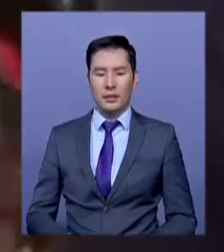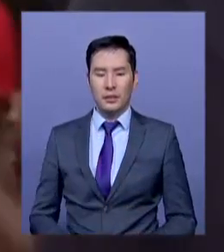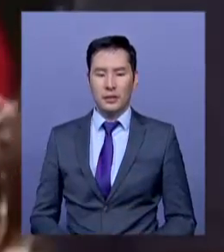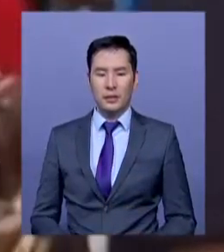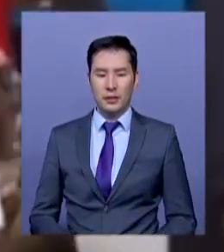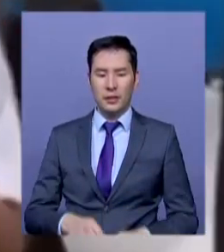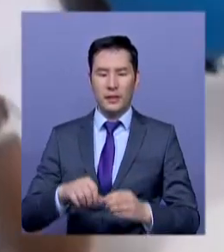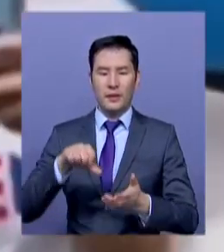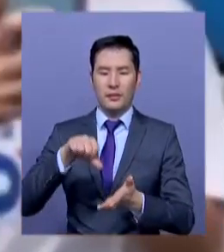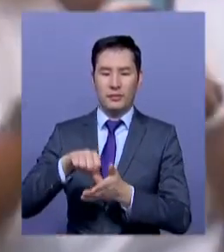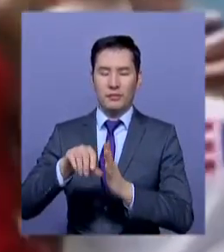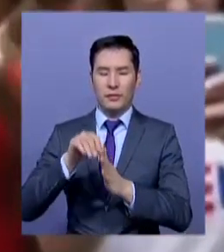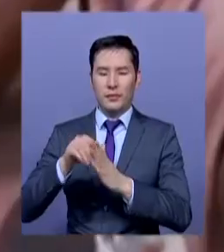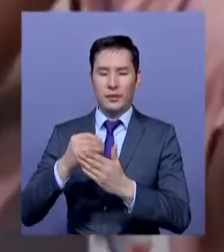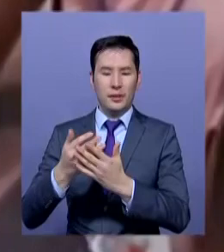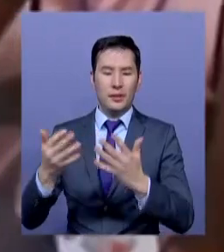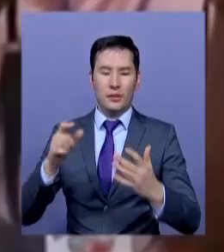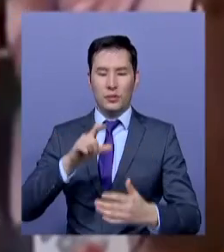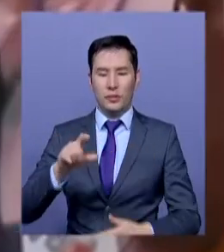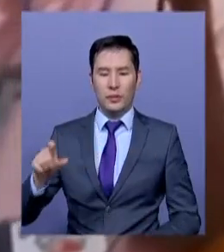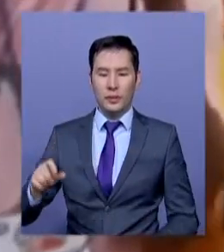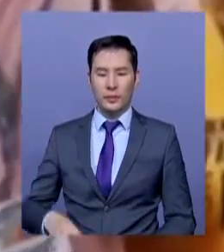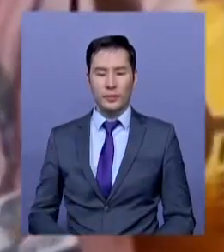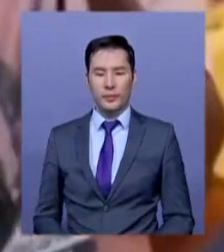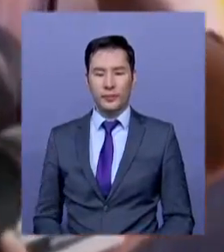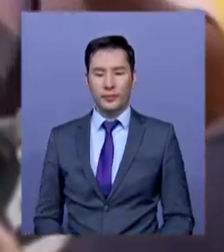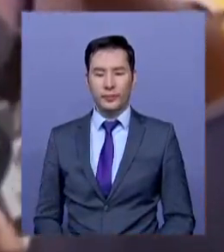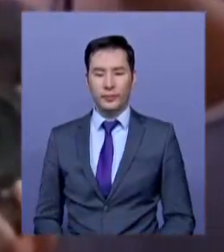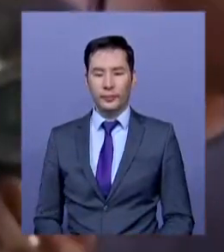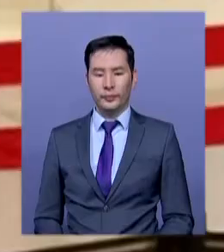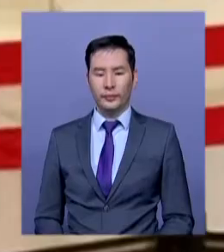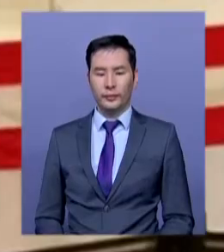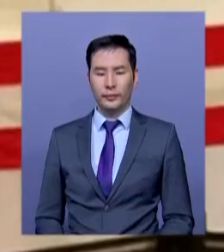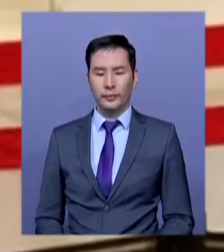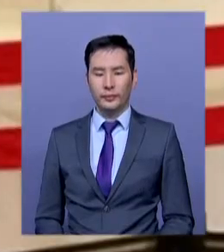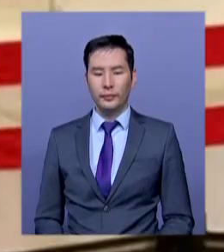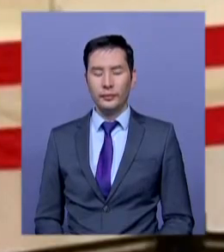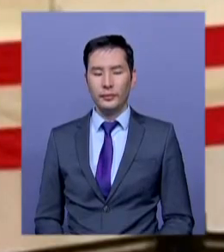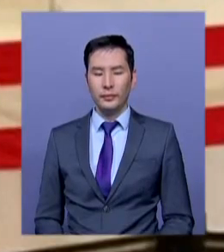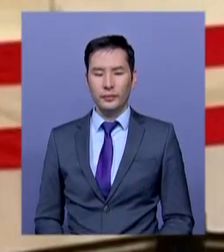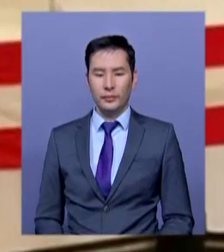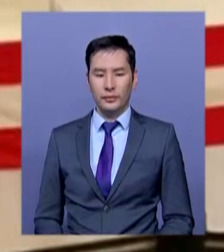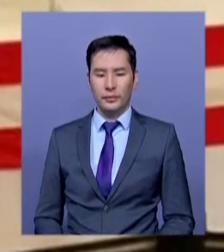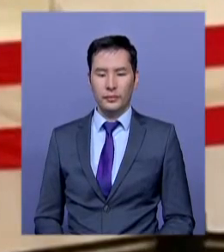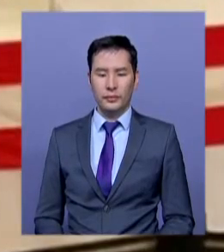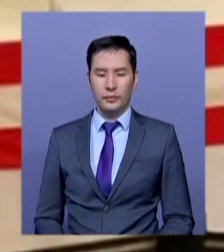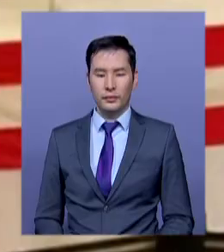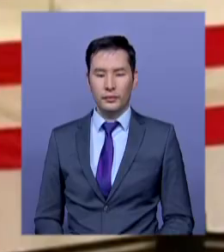Хокинс 0,2% және басқа кандидаттарды қосқанда барлығы 0,3% ғана жинаған.